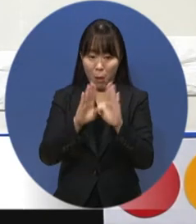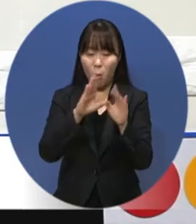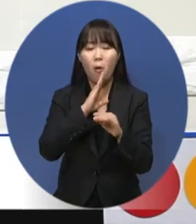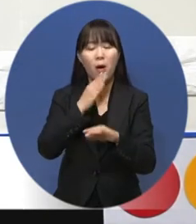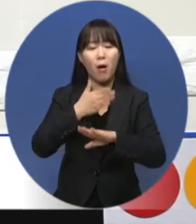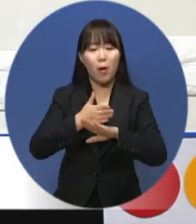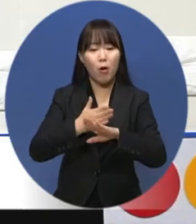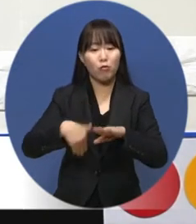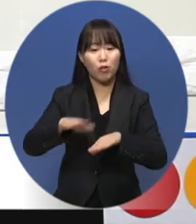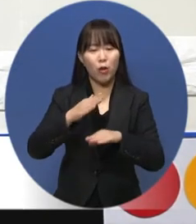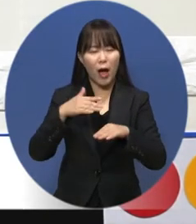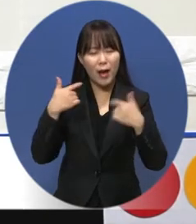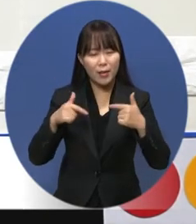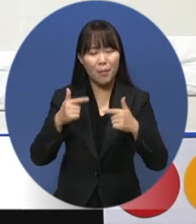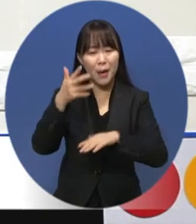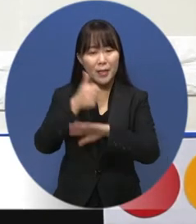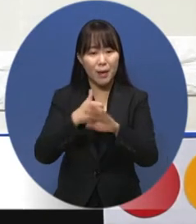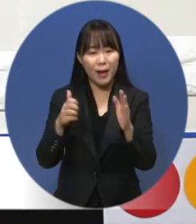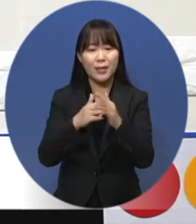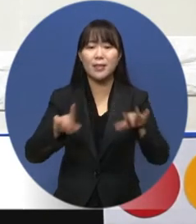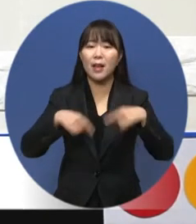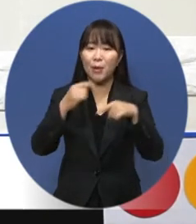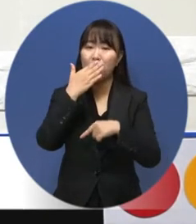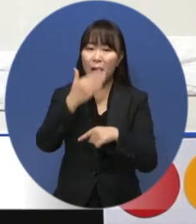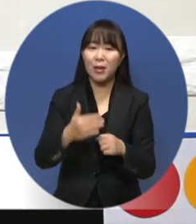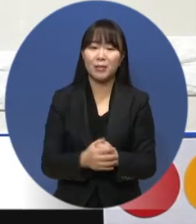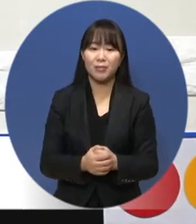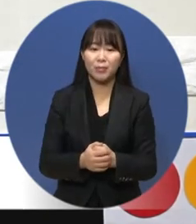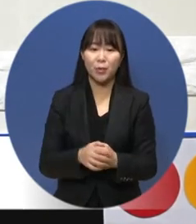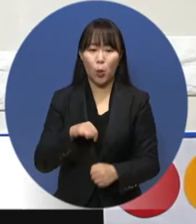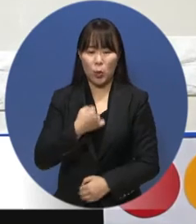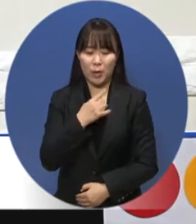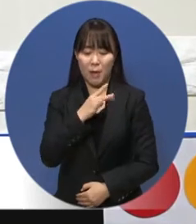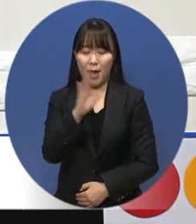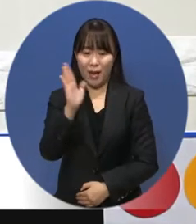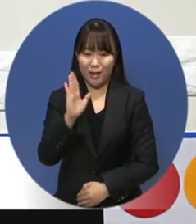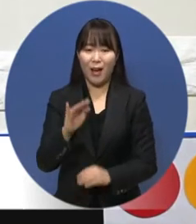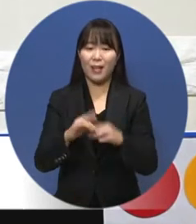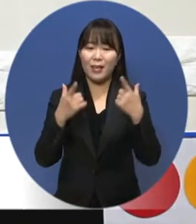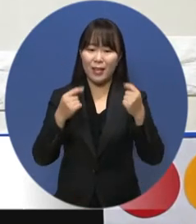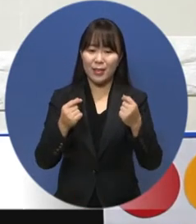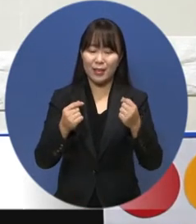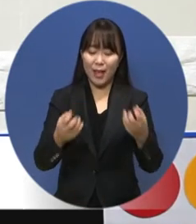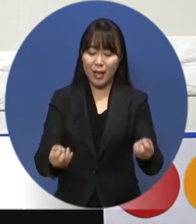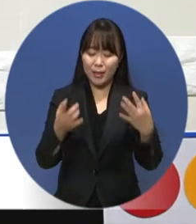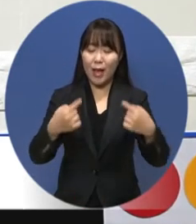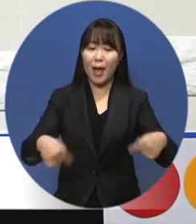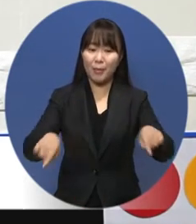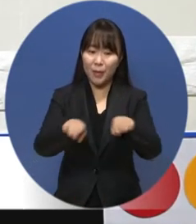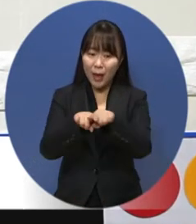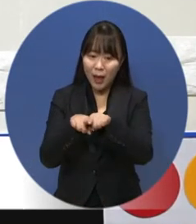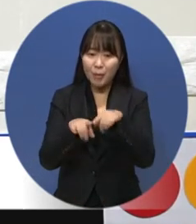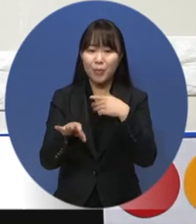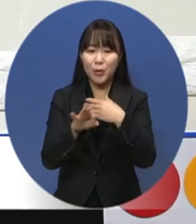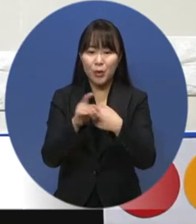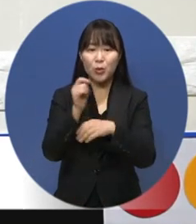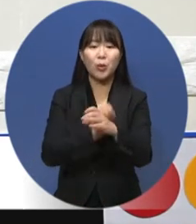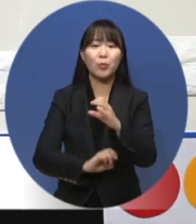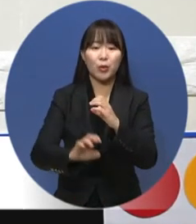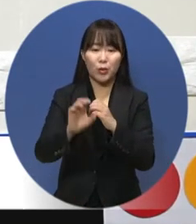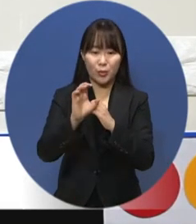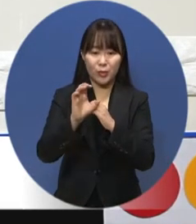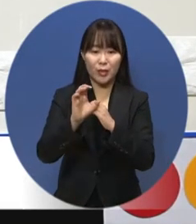저희도 끝까지 항상 참여할 수 있고 혼자 기부하는 것보다 또 이런 행사에 같이 하면 저희가 좀 더